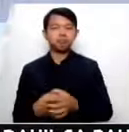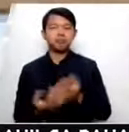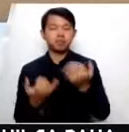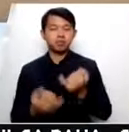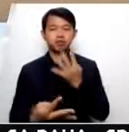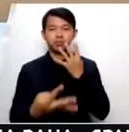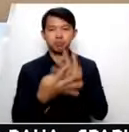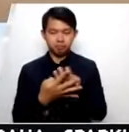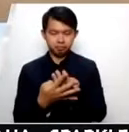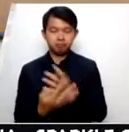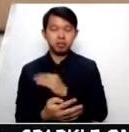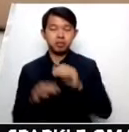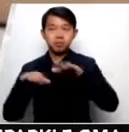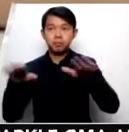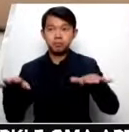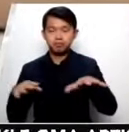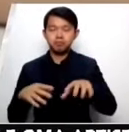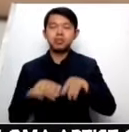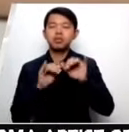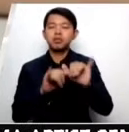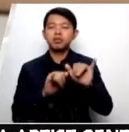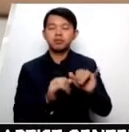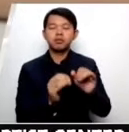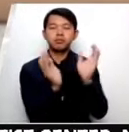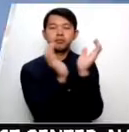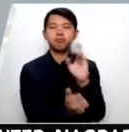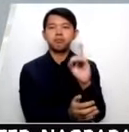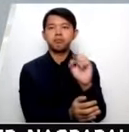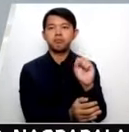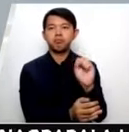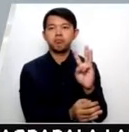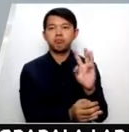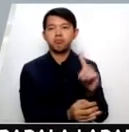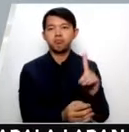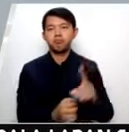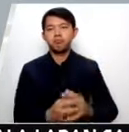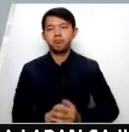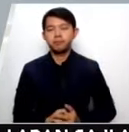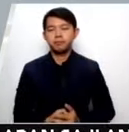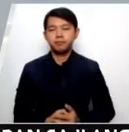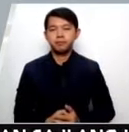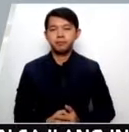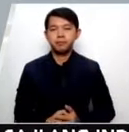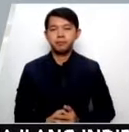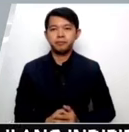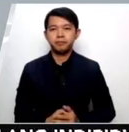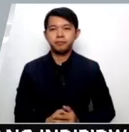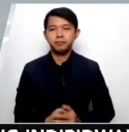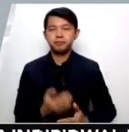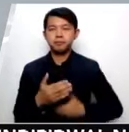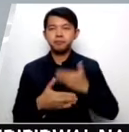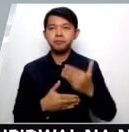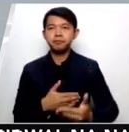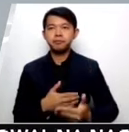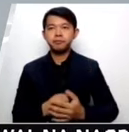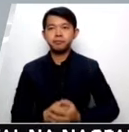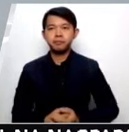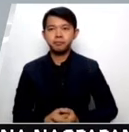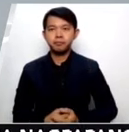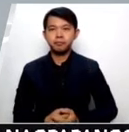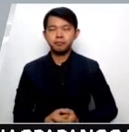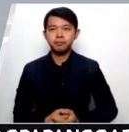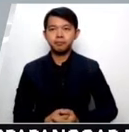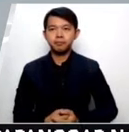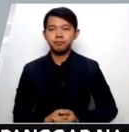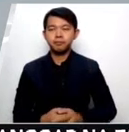DSWD ang mga bata hindi raw katanggap-tanggap ang pagpalya ng mahigit 30